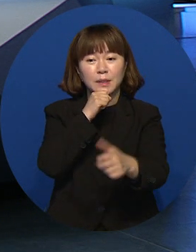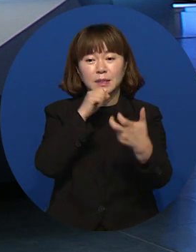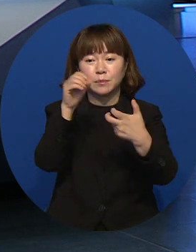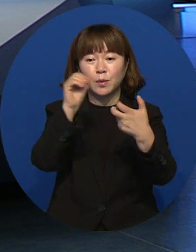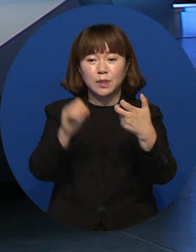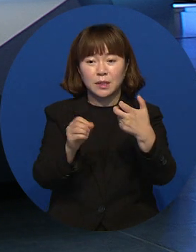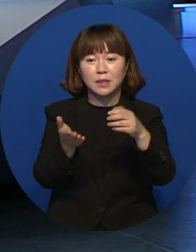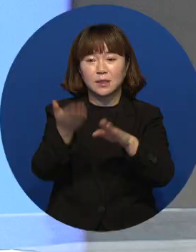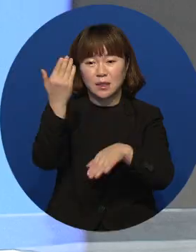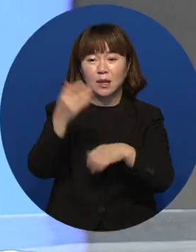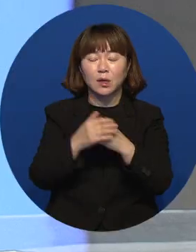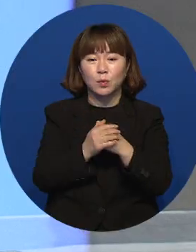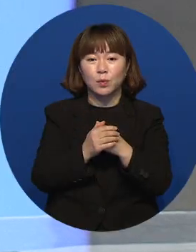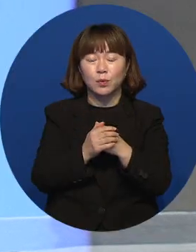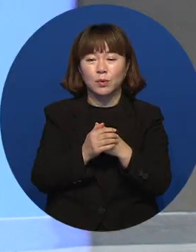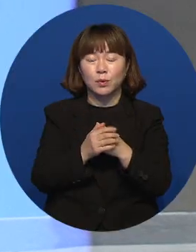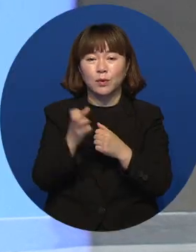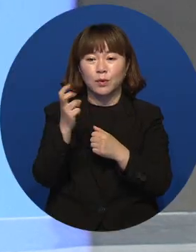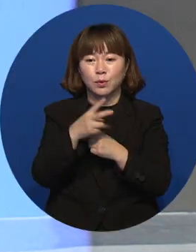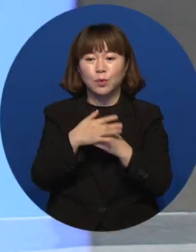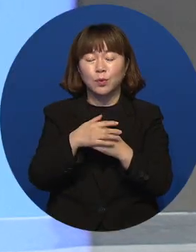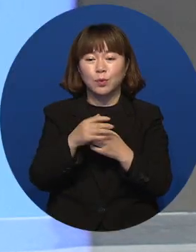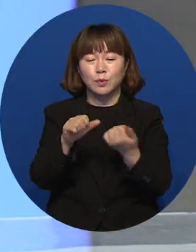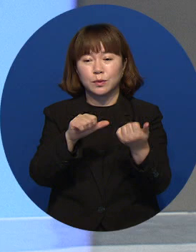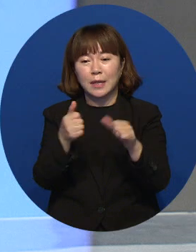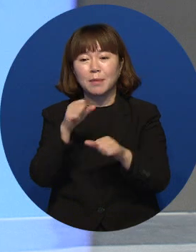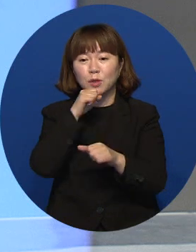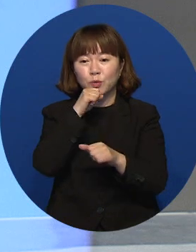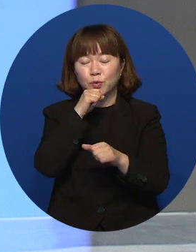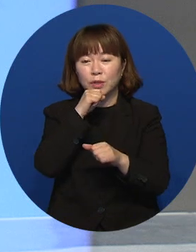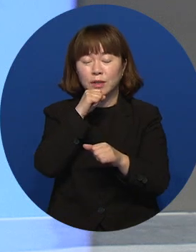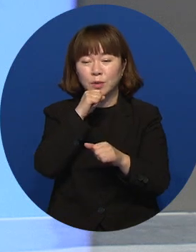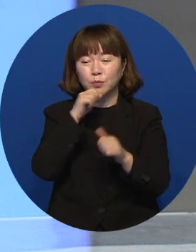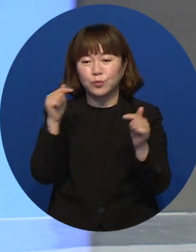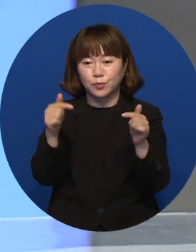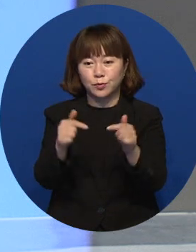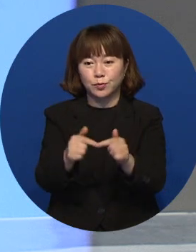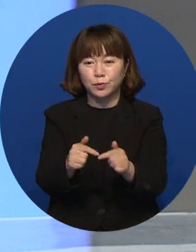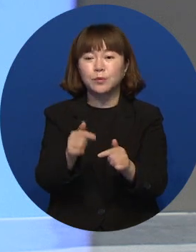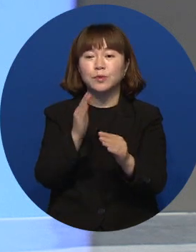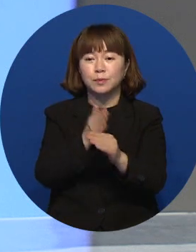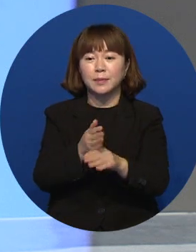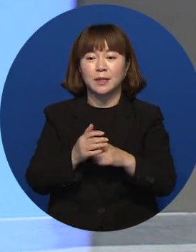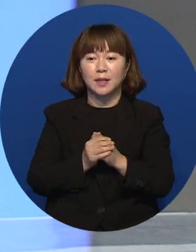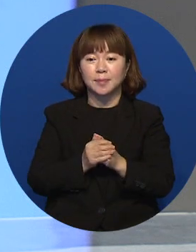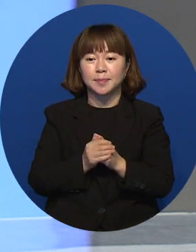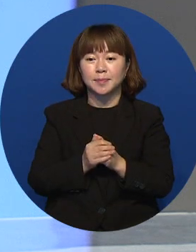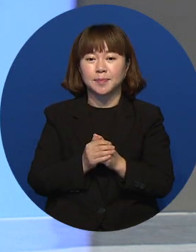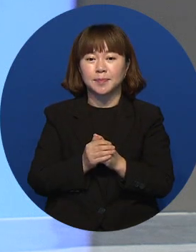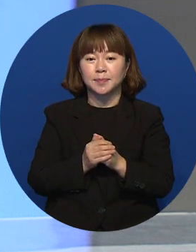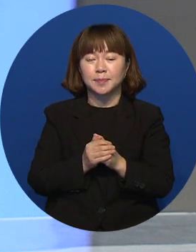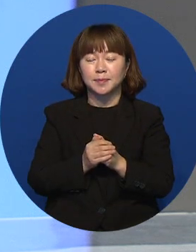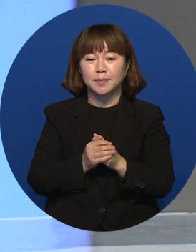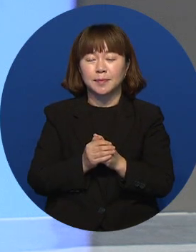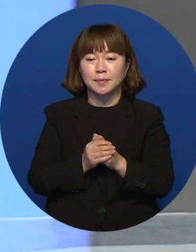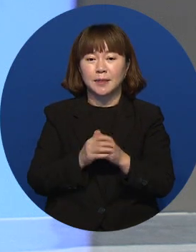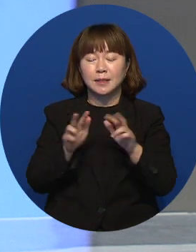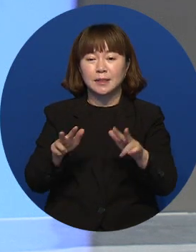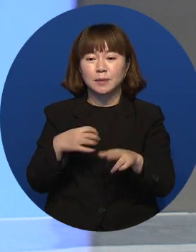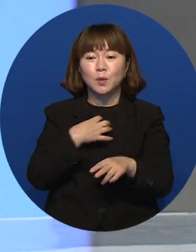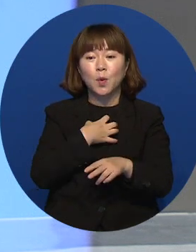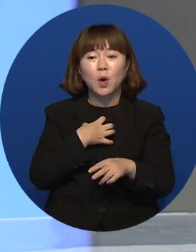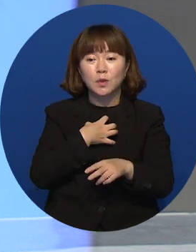치명 일이 많이 낮아지고 있습니다 어 대신에 좀 걱정스러운 것은 미드 크롤 갈 때